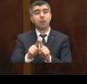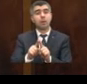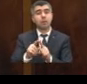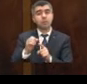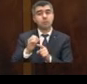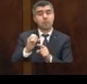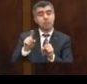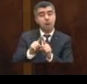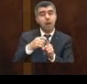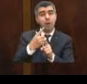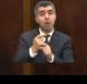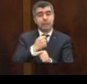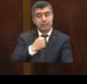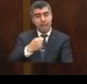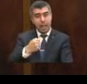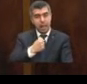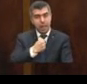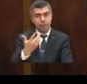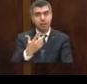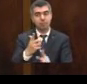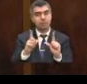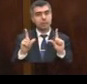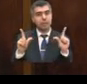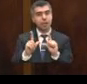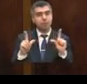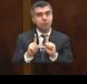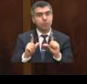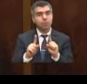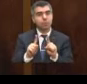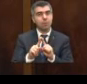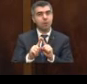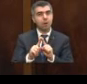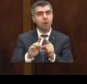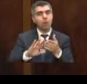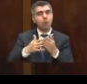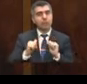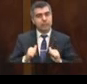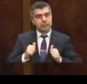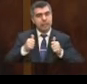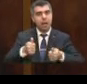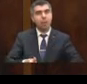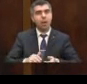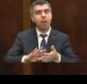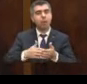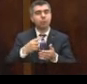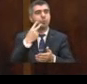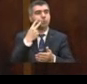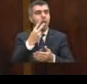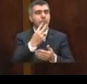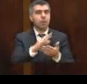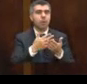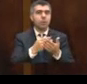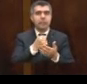النزهاء والصحافة الحرة نظير التعبئة القوية والمواطنة لكل المشهد الإعلامي